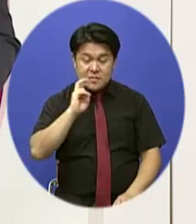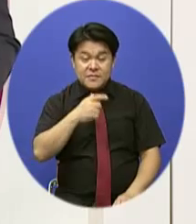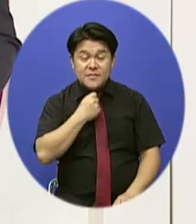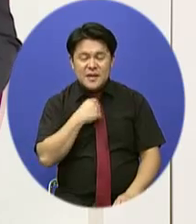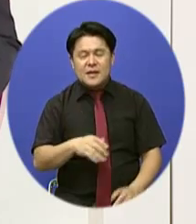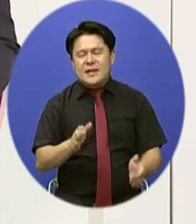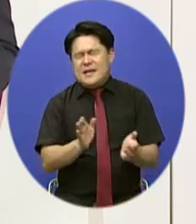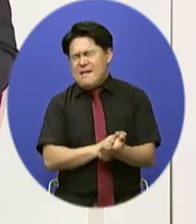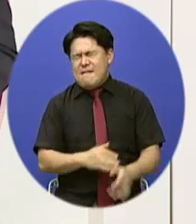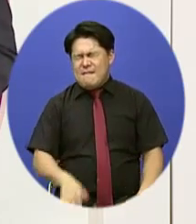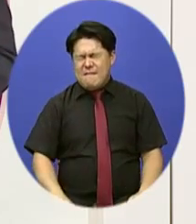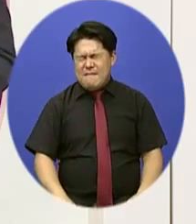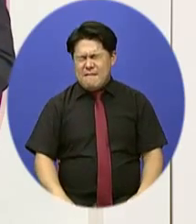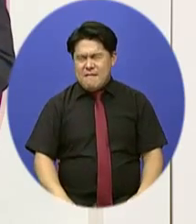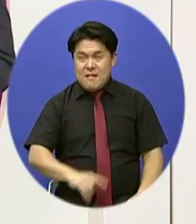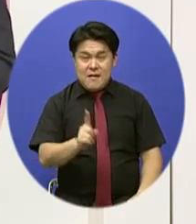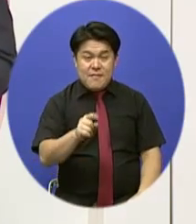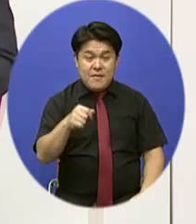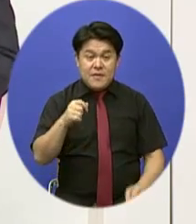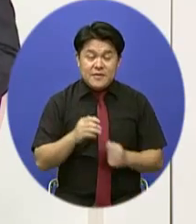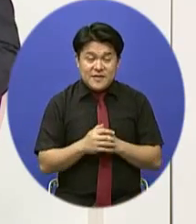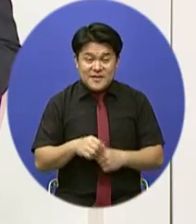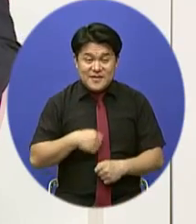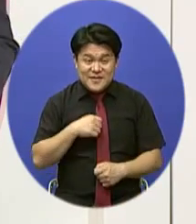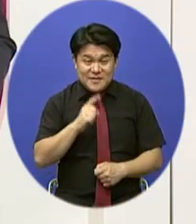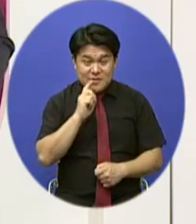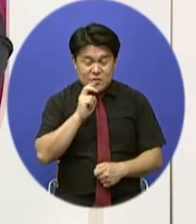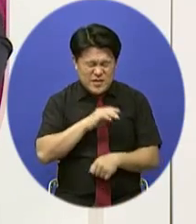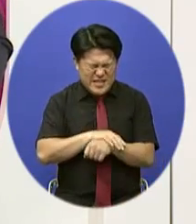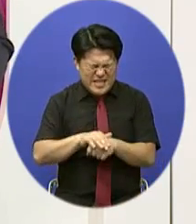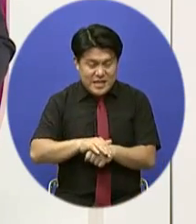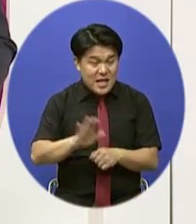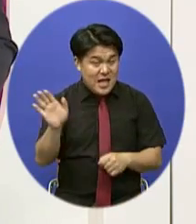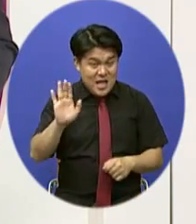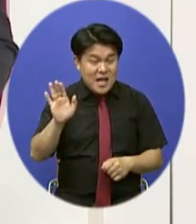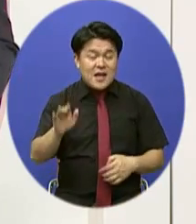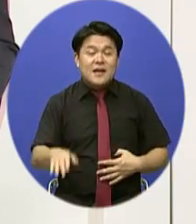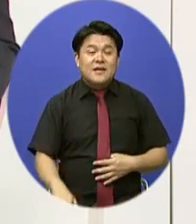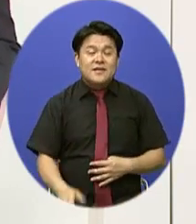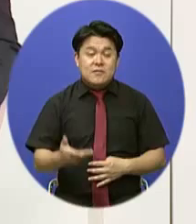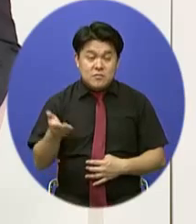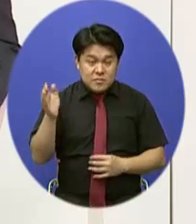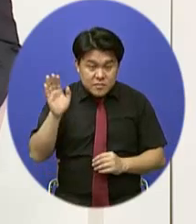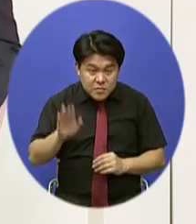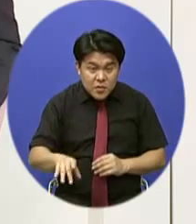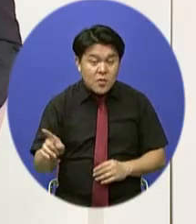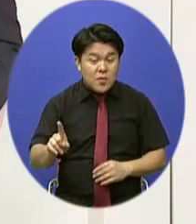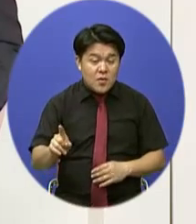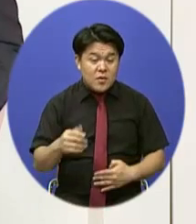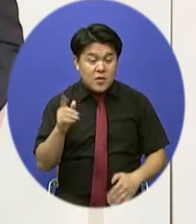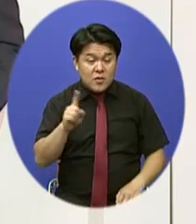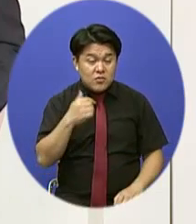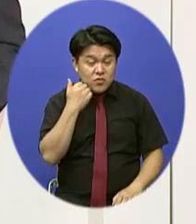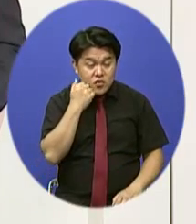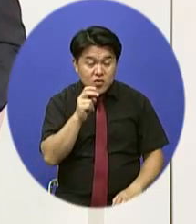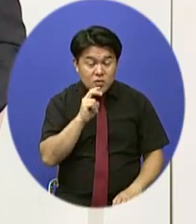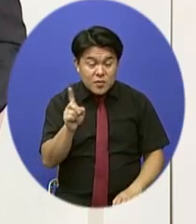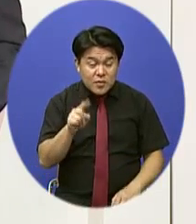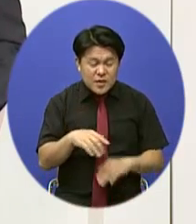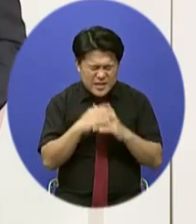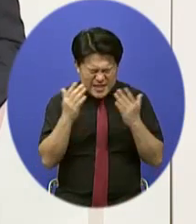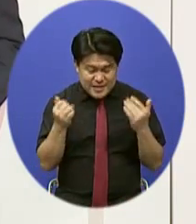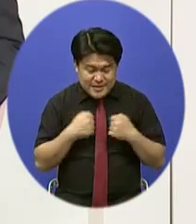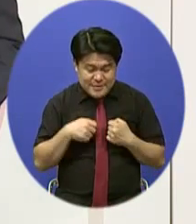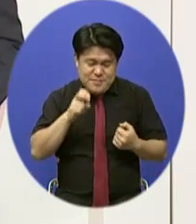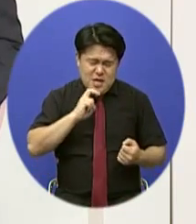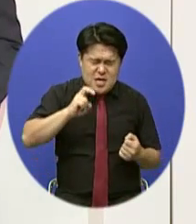이 어머니는 이렇게 솔직히 말씀드려서 노래를 이렇게 싹 잘하시는 노래는 아니세요. 그런데. 네. 누구 노래가 됐든 열심히